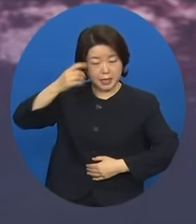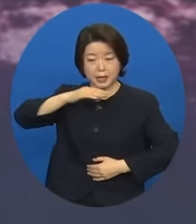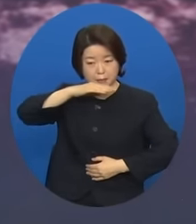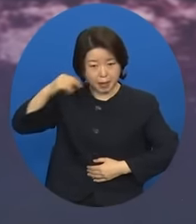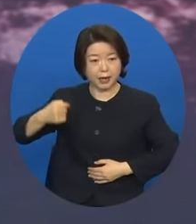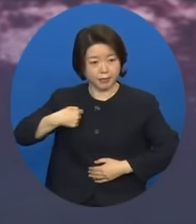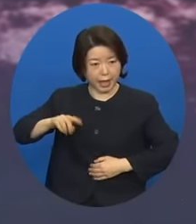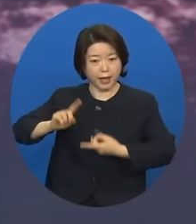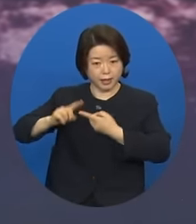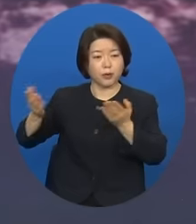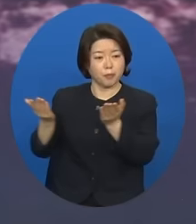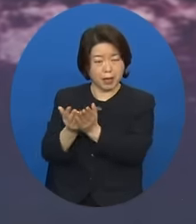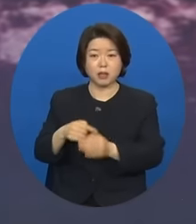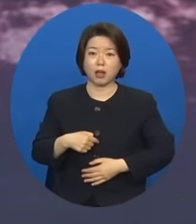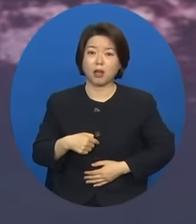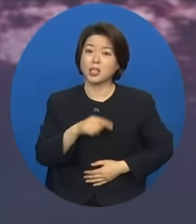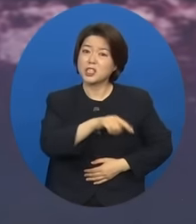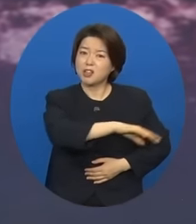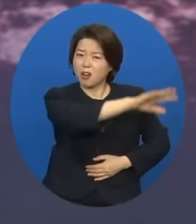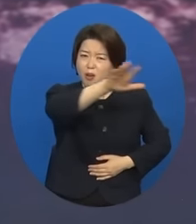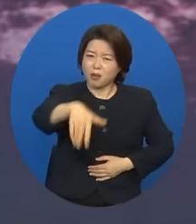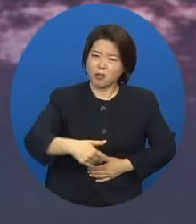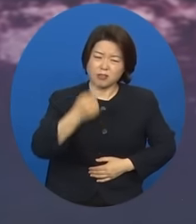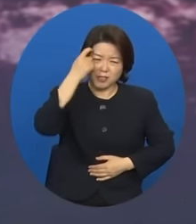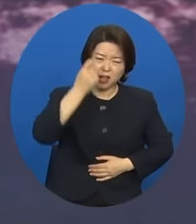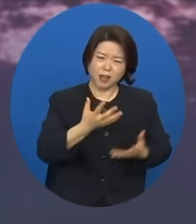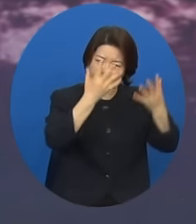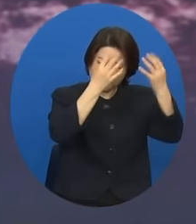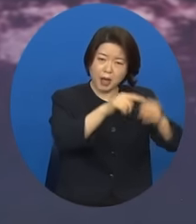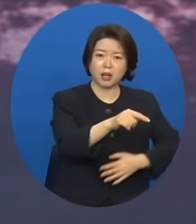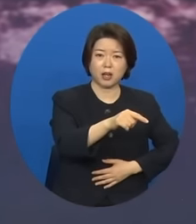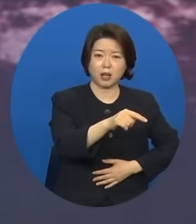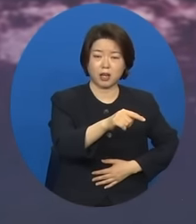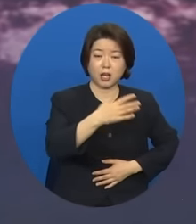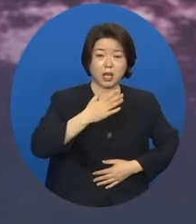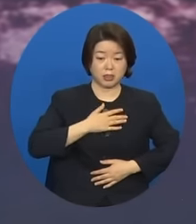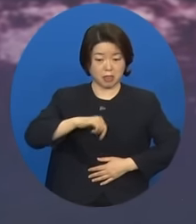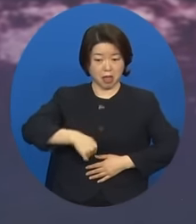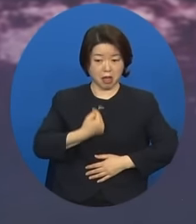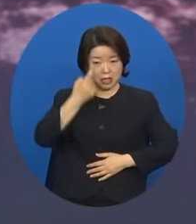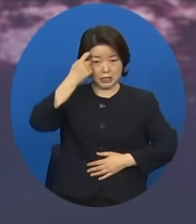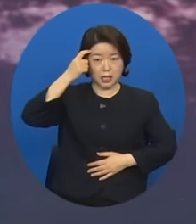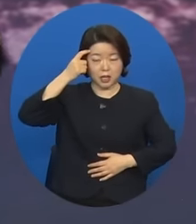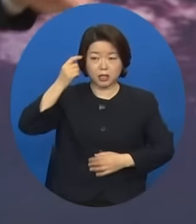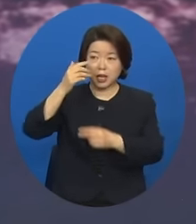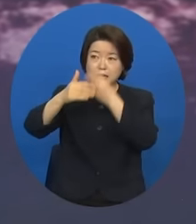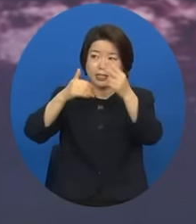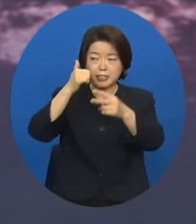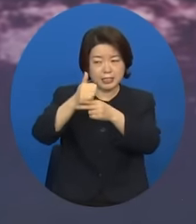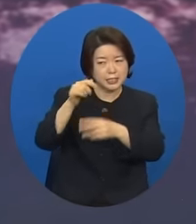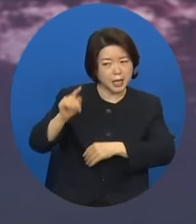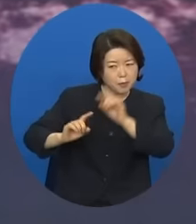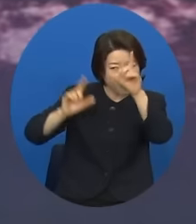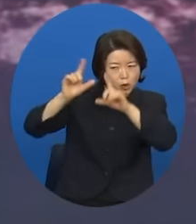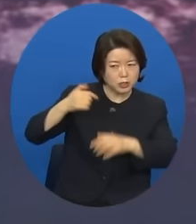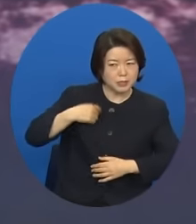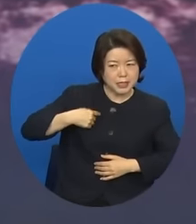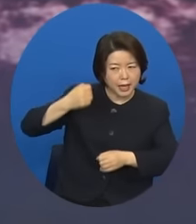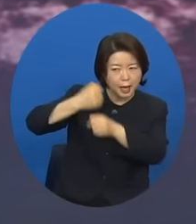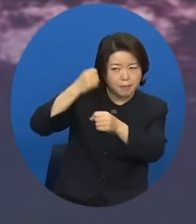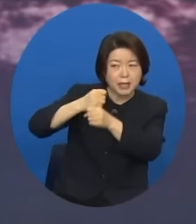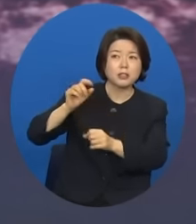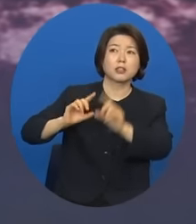방식과 도덕에 기반한 신을 만들어냅니다 그니까 그들이 생각하는 신은 이래야만 해 라고 하는 신을